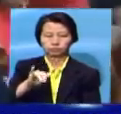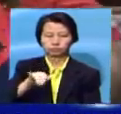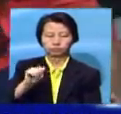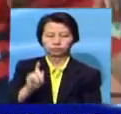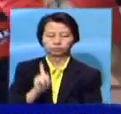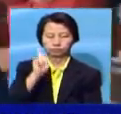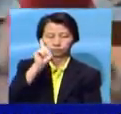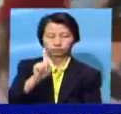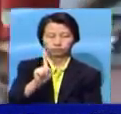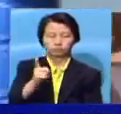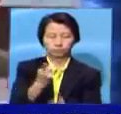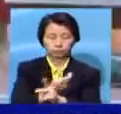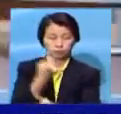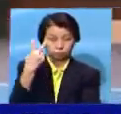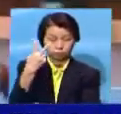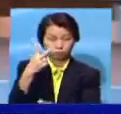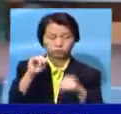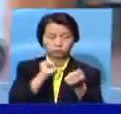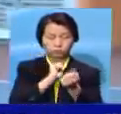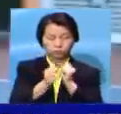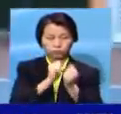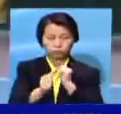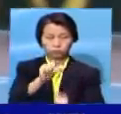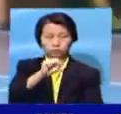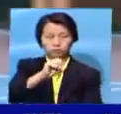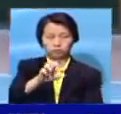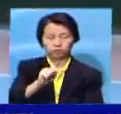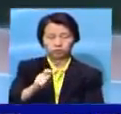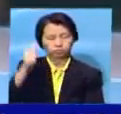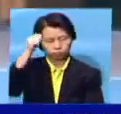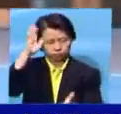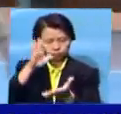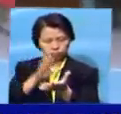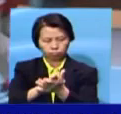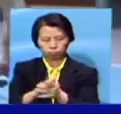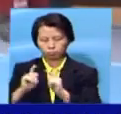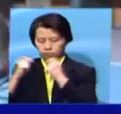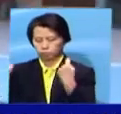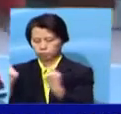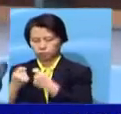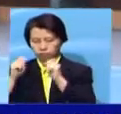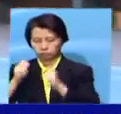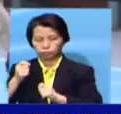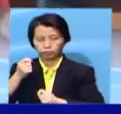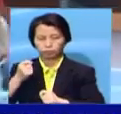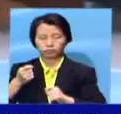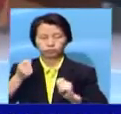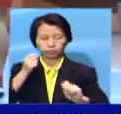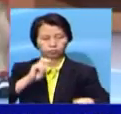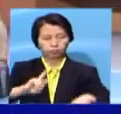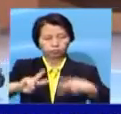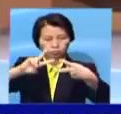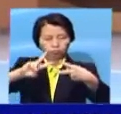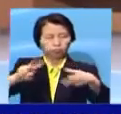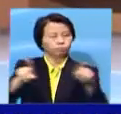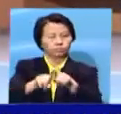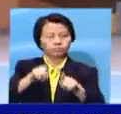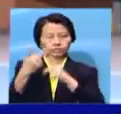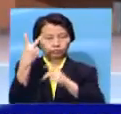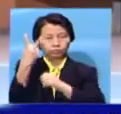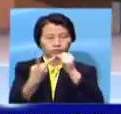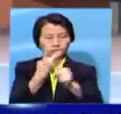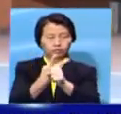penampilan kali kedua di sukan C yakin pasukan negara mampu mengulangi kejayaan Mara ke final se tahun lalu